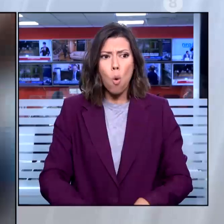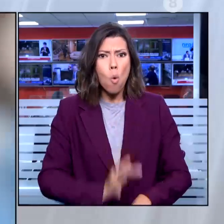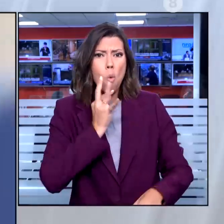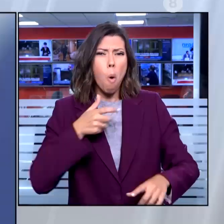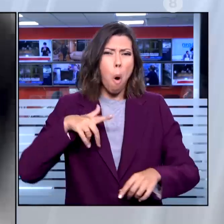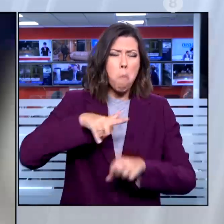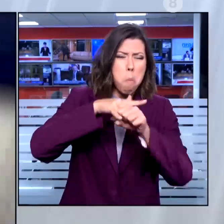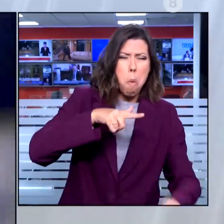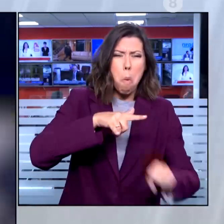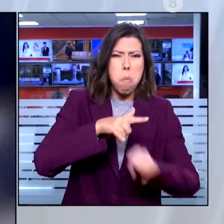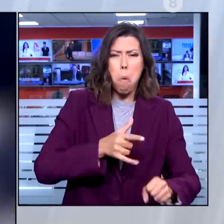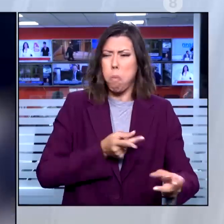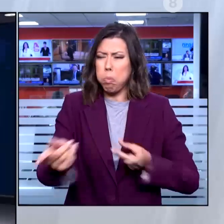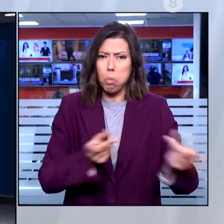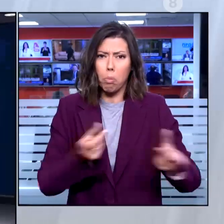των εχθροπραξιών.